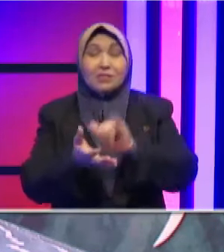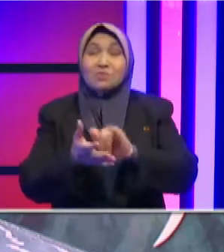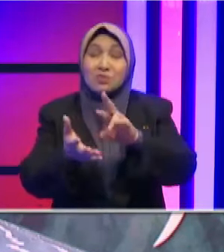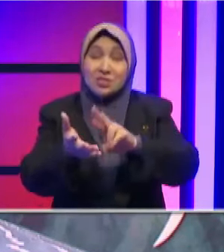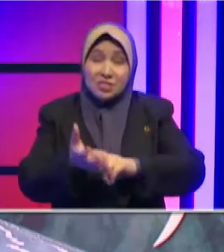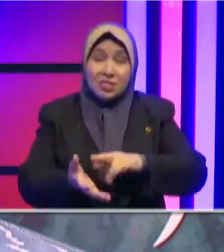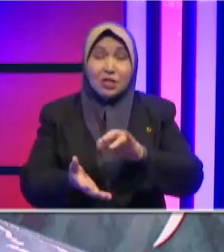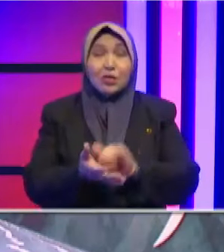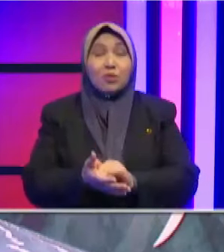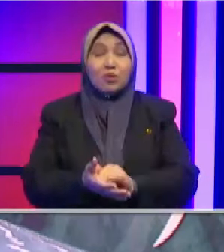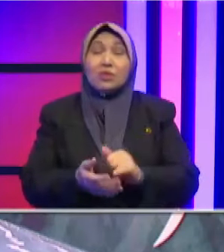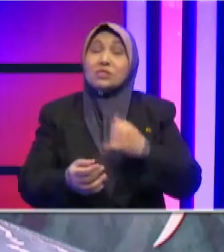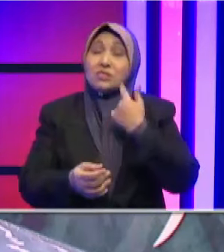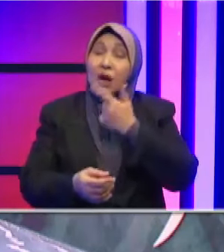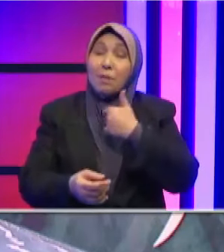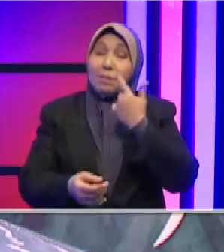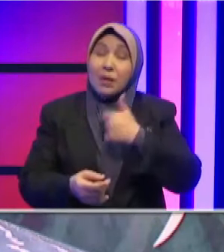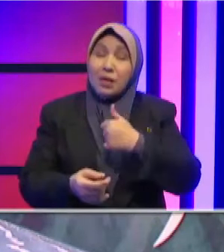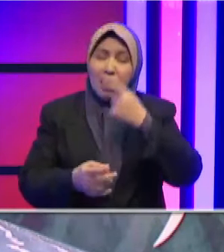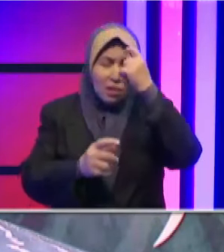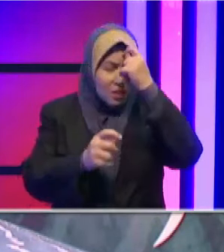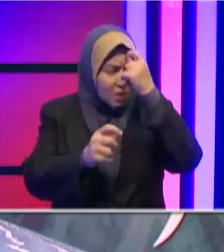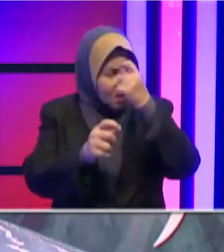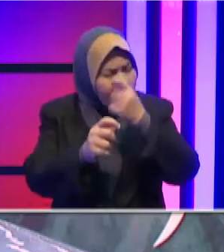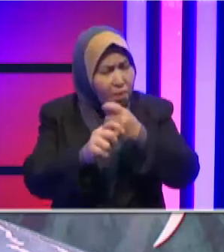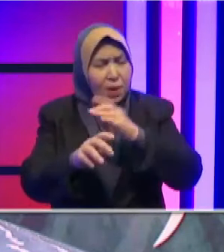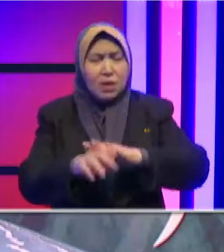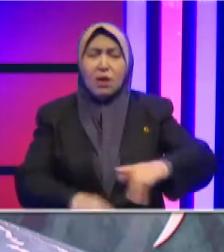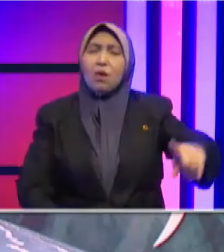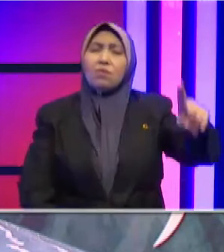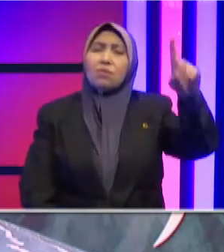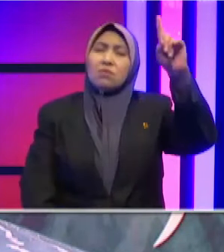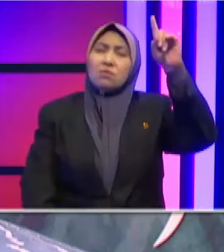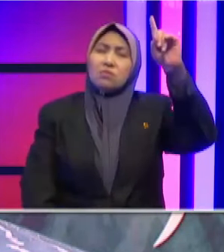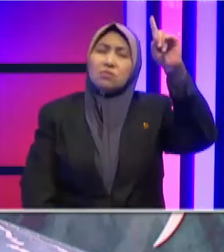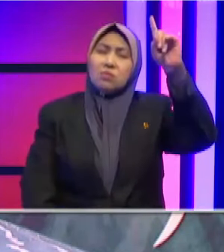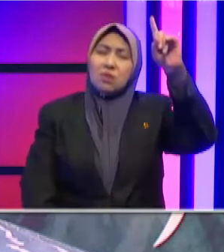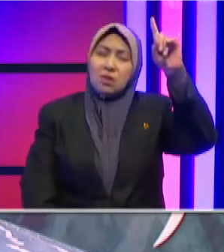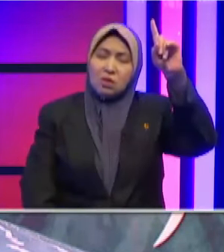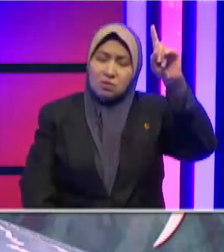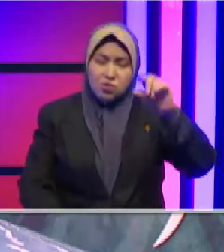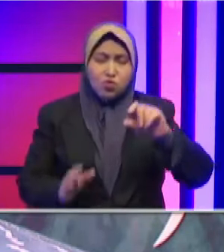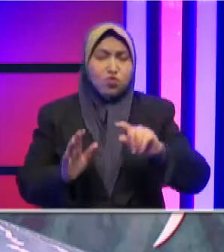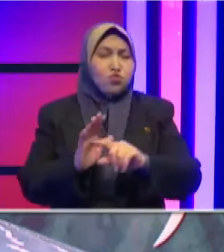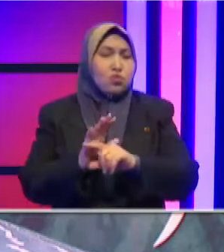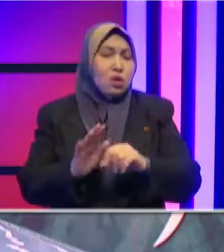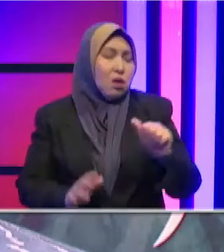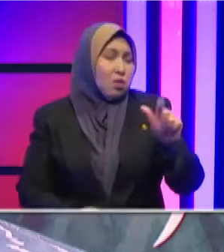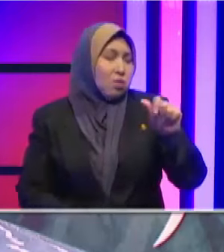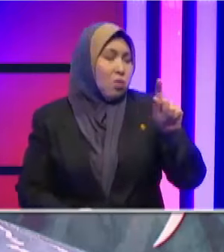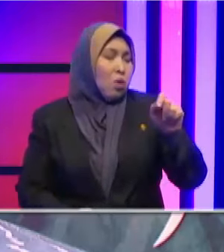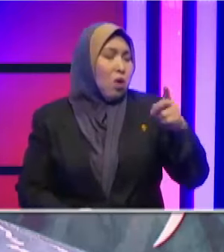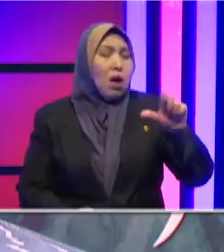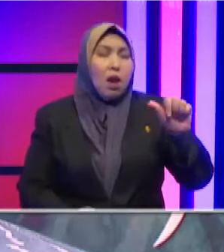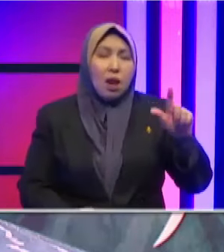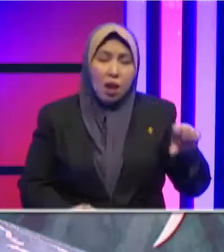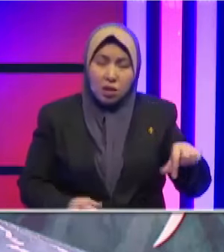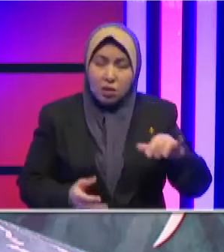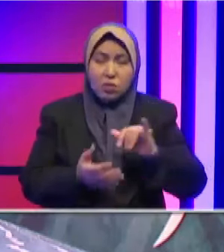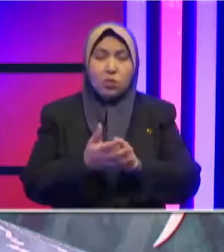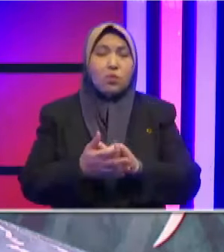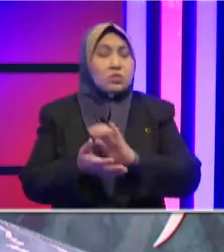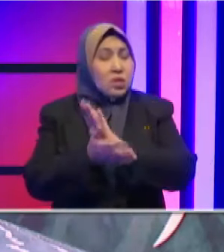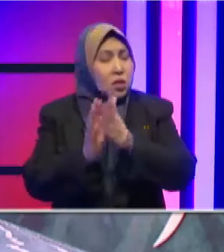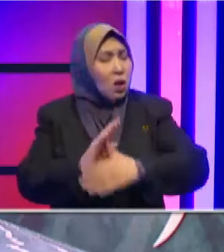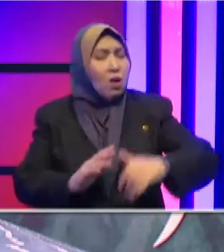Ayah the ship barangsiapa yang bertakwa kepada Allah atau Allah dalam Surah al-falaq yaj'allahu